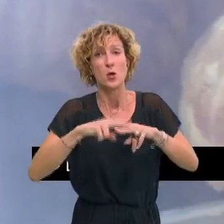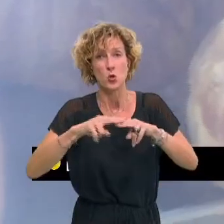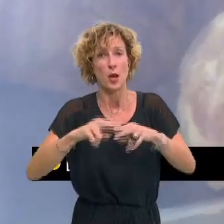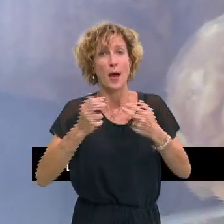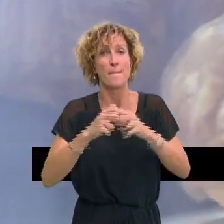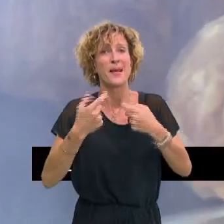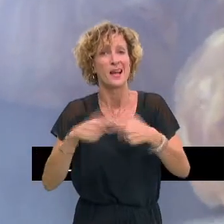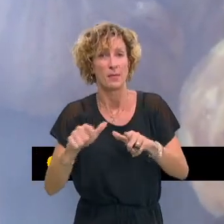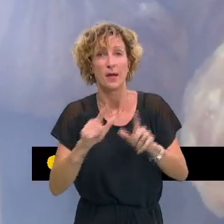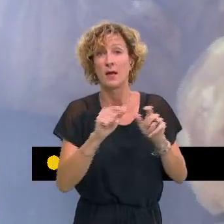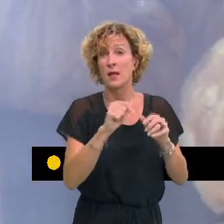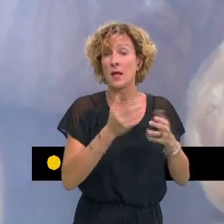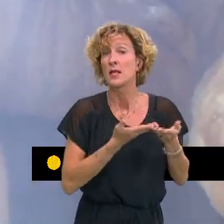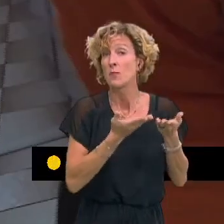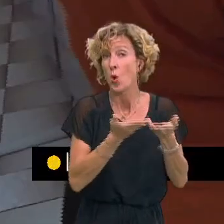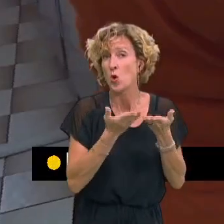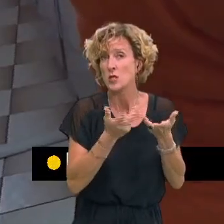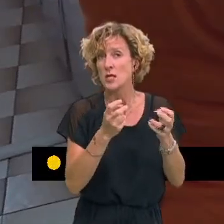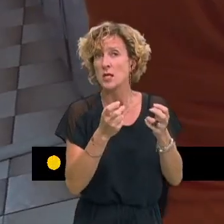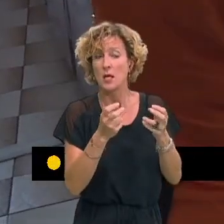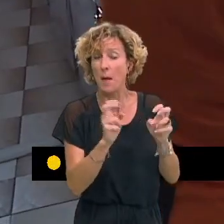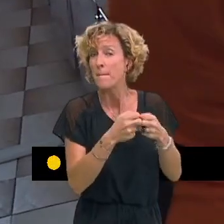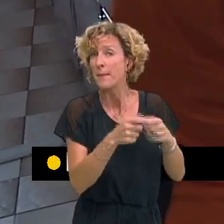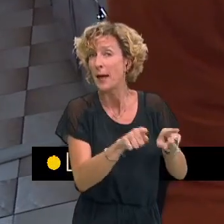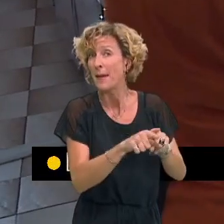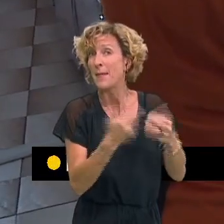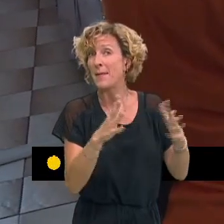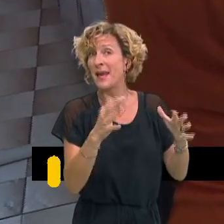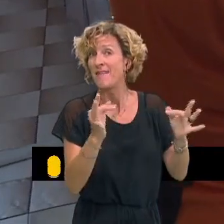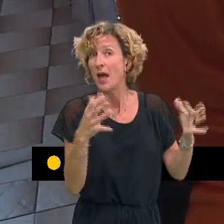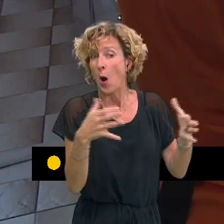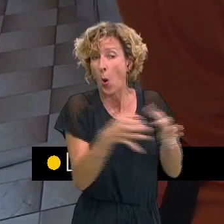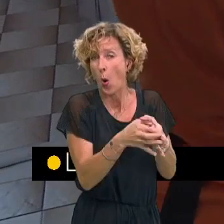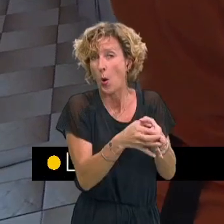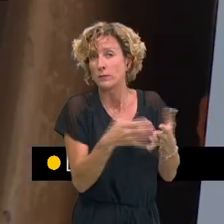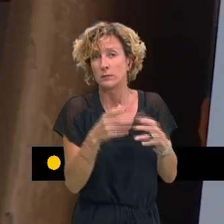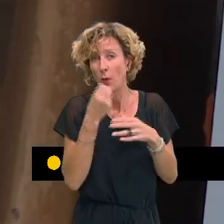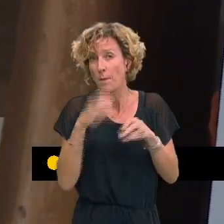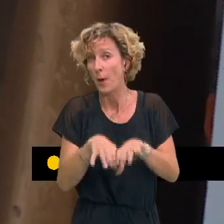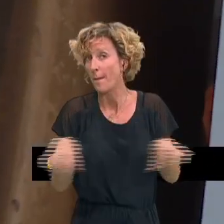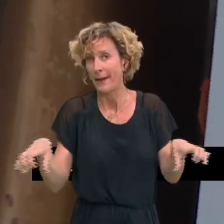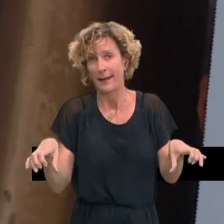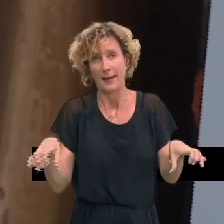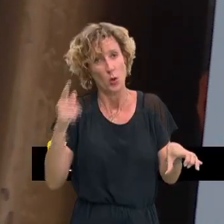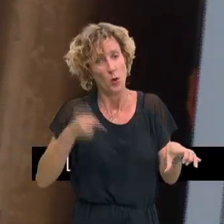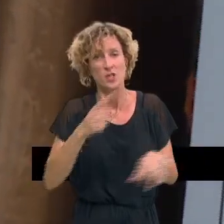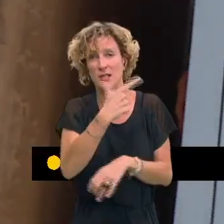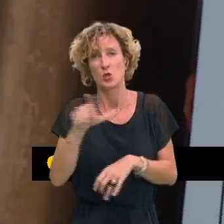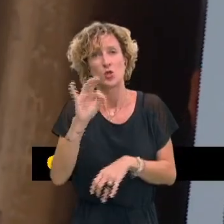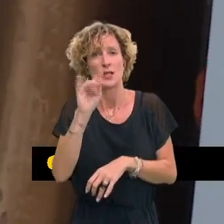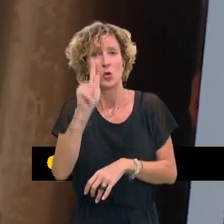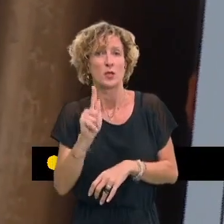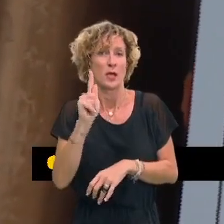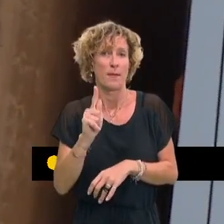Certains artisans peuvent ne pas augmenter le prix de l'article, mais en diminuer le poids. Une bonne baguette doit rester à 250 grammes.